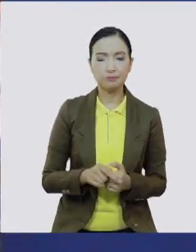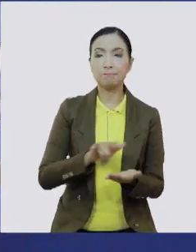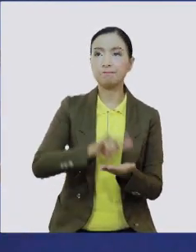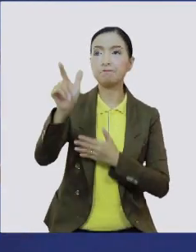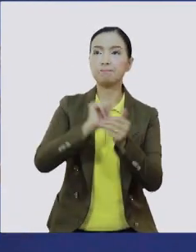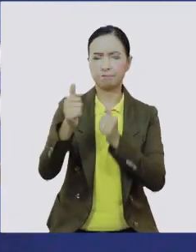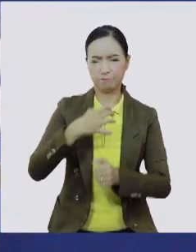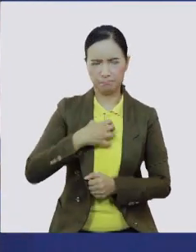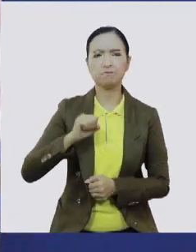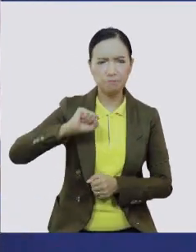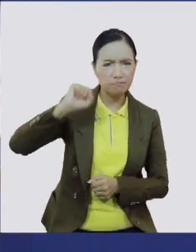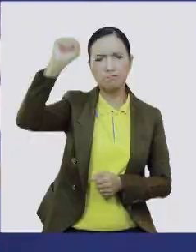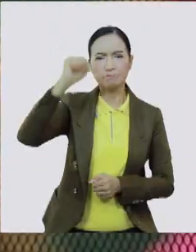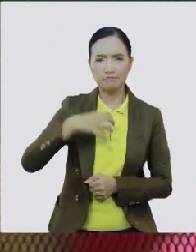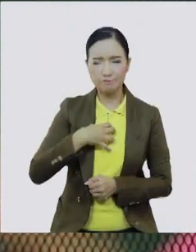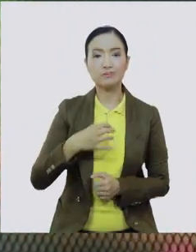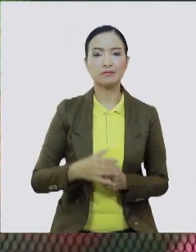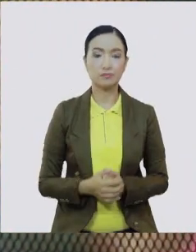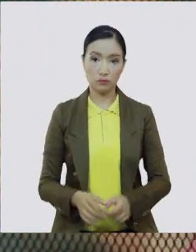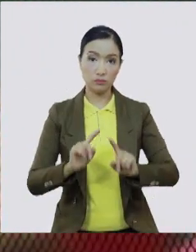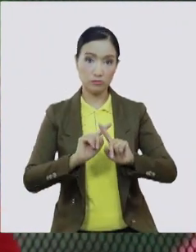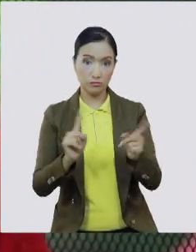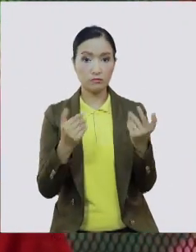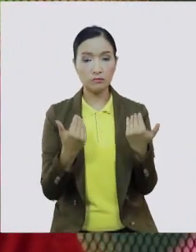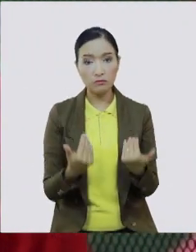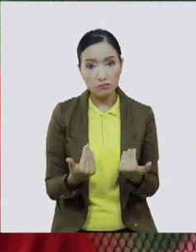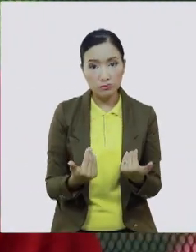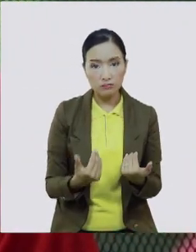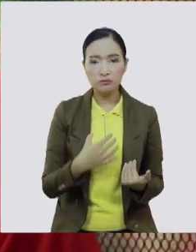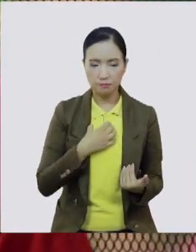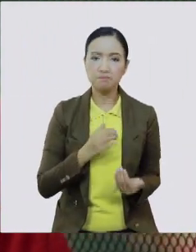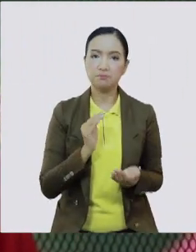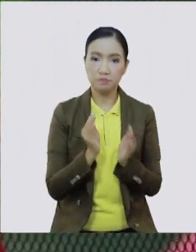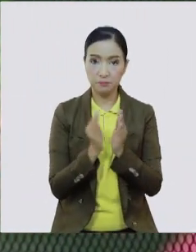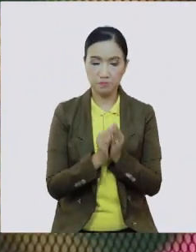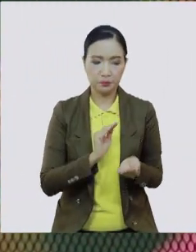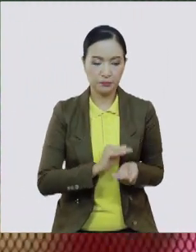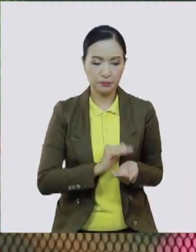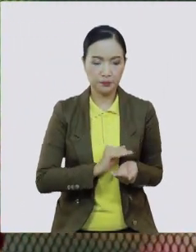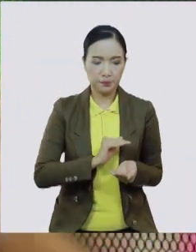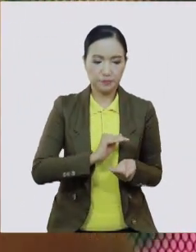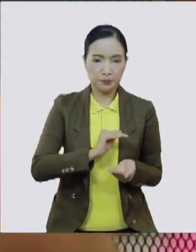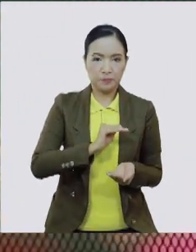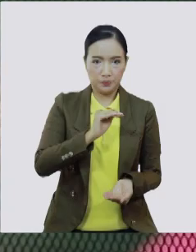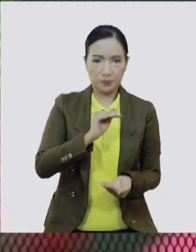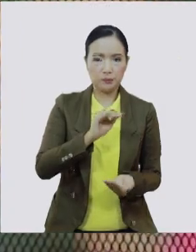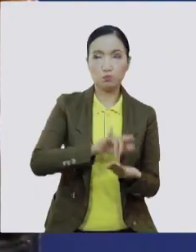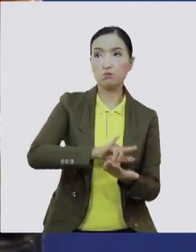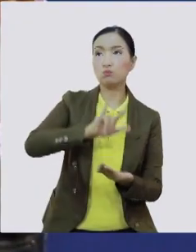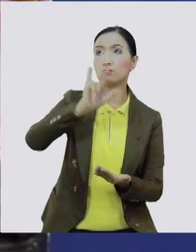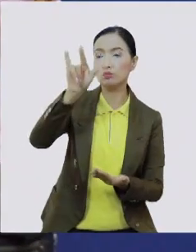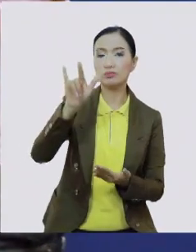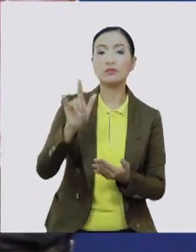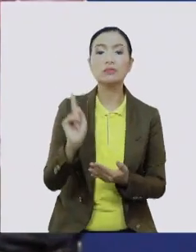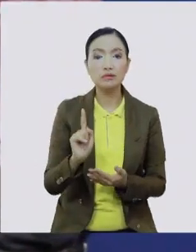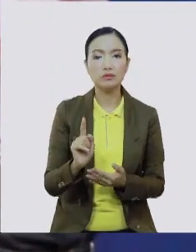อยากชนะเขาอะค่ะชนะเขาทุกคนนั่นแหละแต ่ ด้วยทั้งนี้ทั้งนั้นเราก็อยากที่จะเก็บคะแนน พื่อที่จะไประดับพาราลิมปิกอะค่ะ